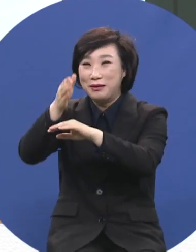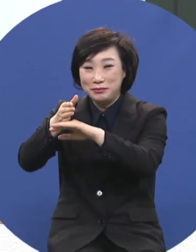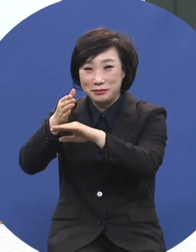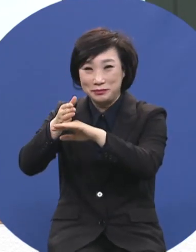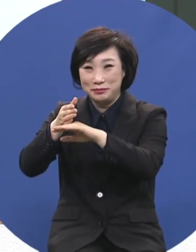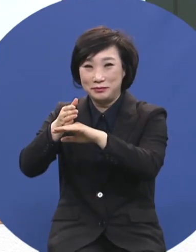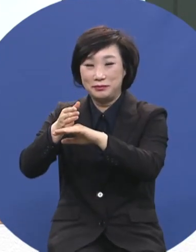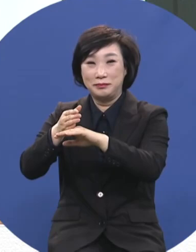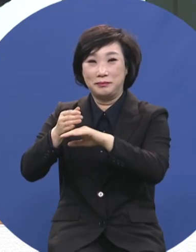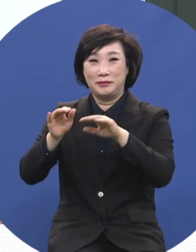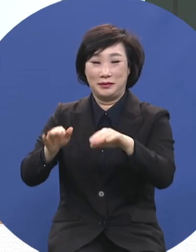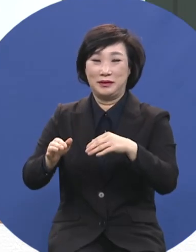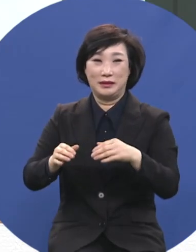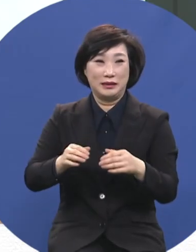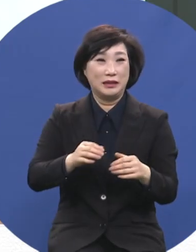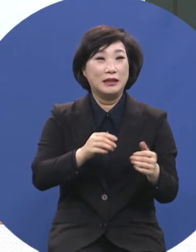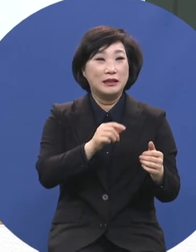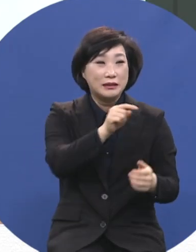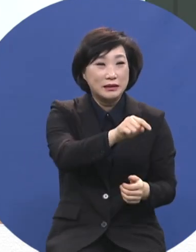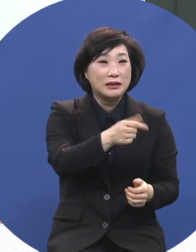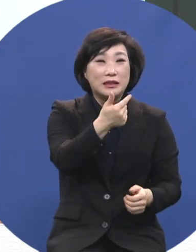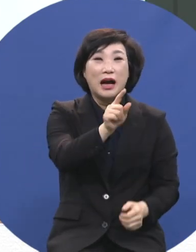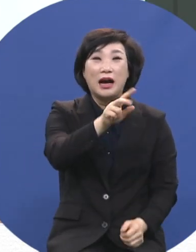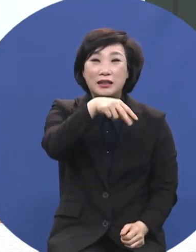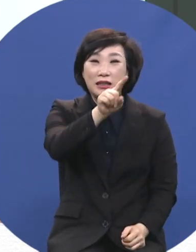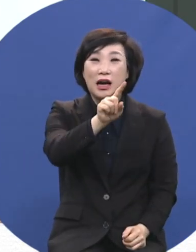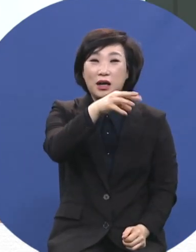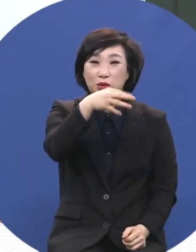감사합니다. 나사로야